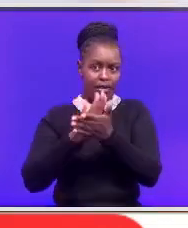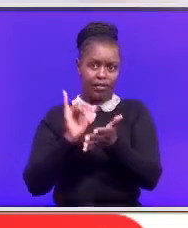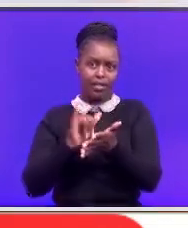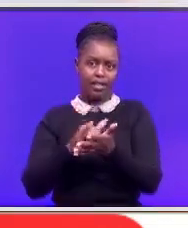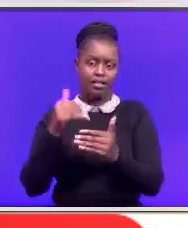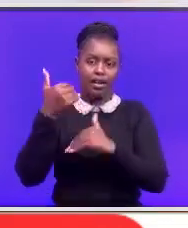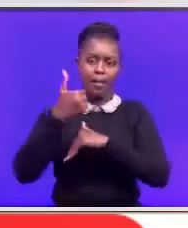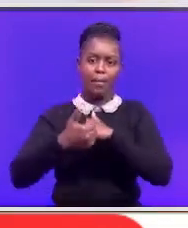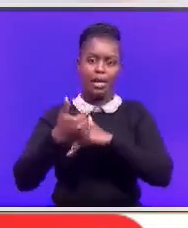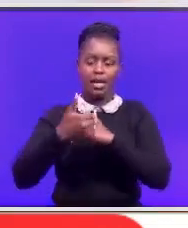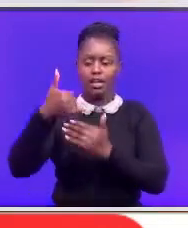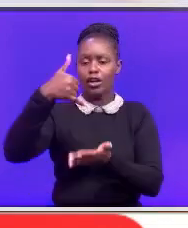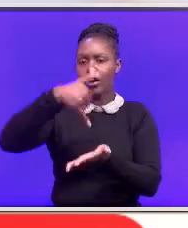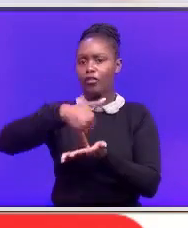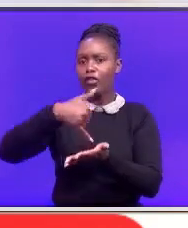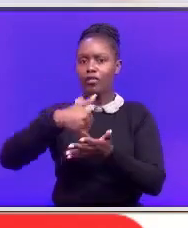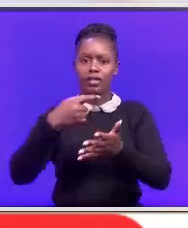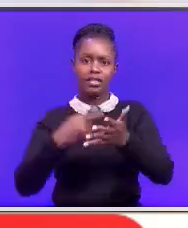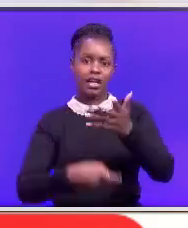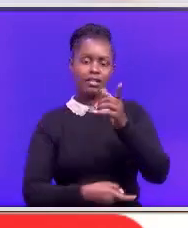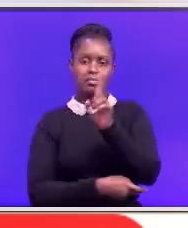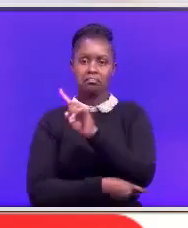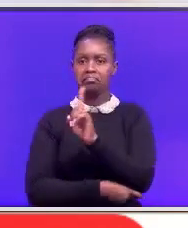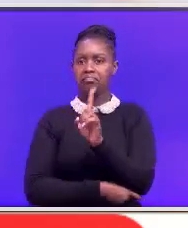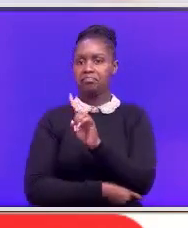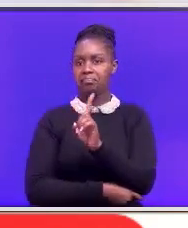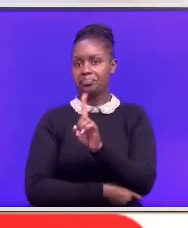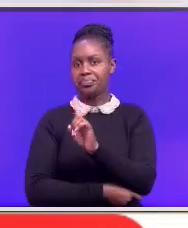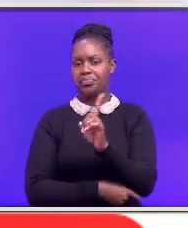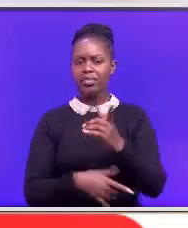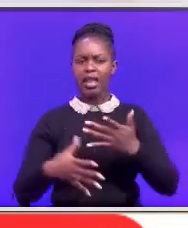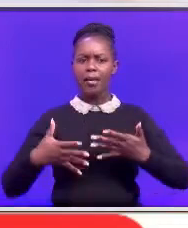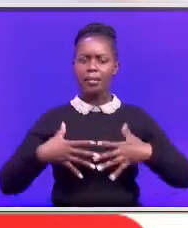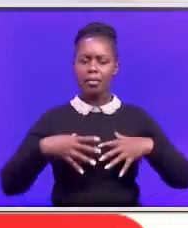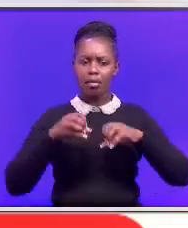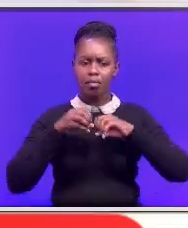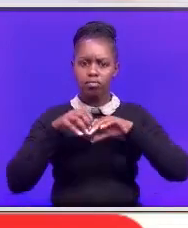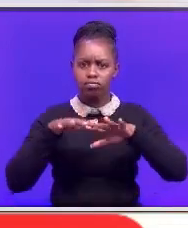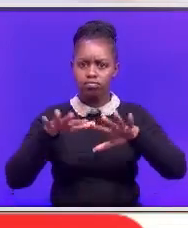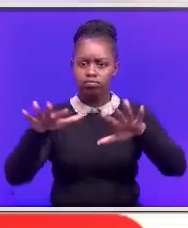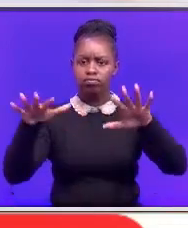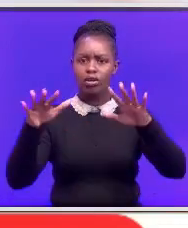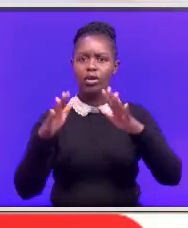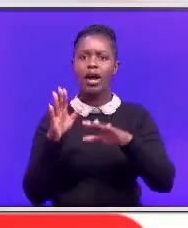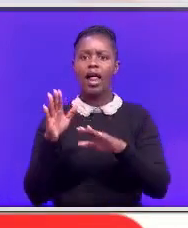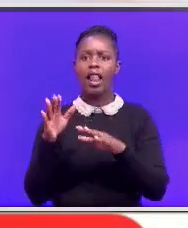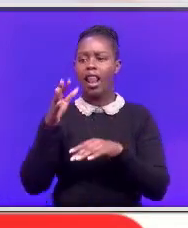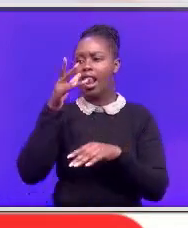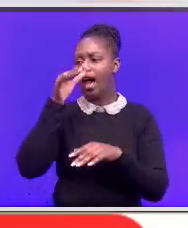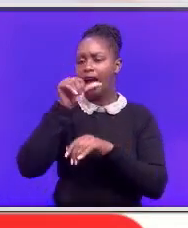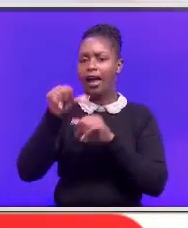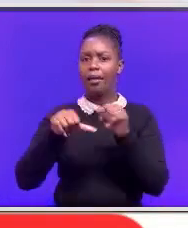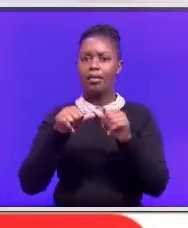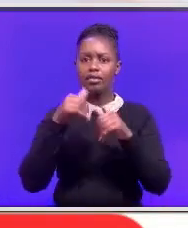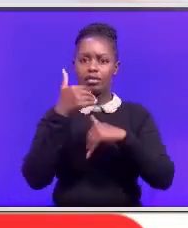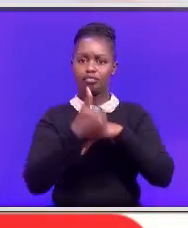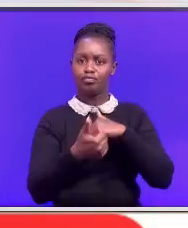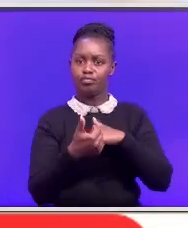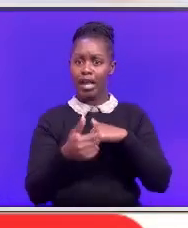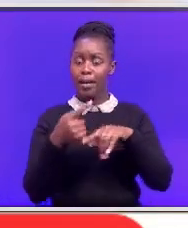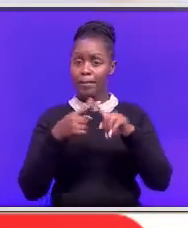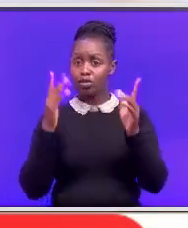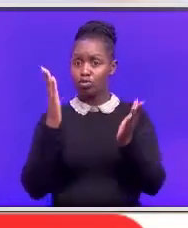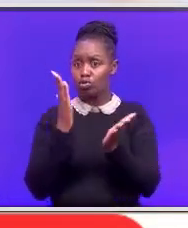taxes. Kuna wale watu wanaendeza propaganda ya mambo ya mkate, lakini ukweli wa mambo ni kwamba